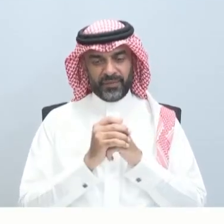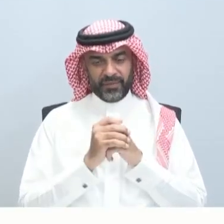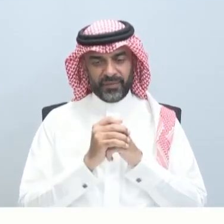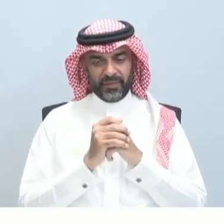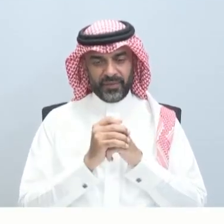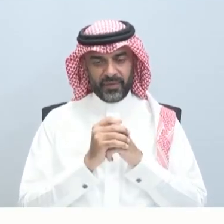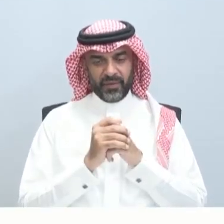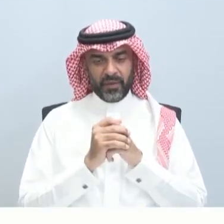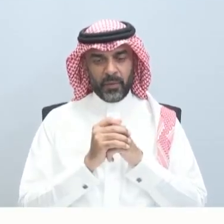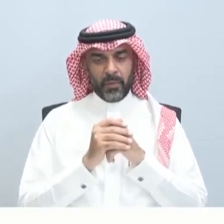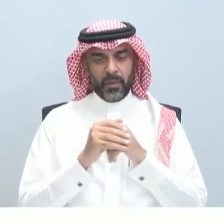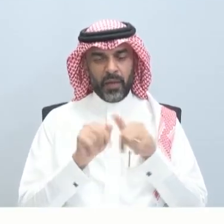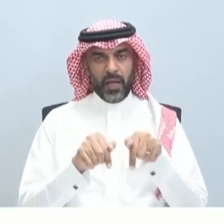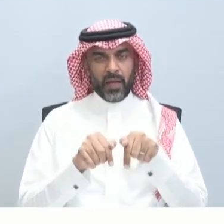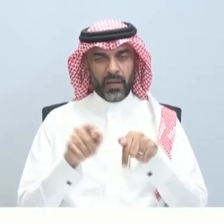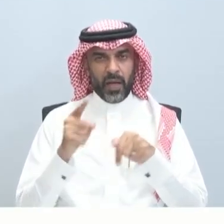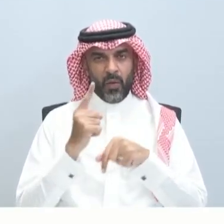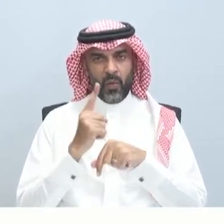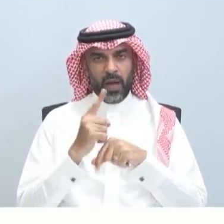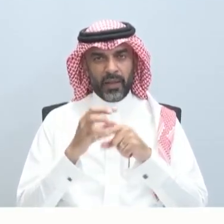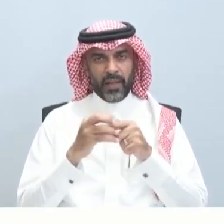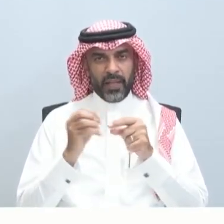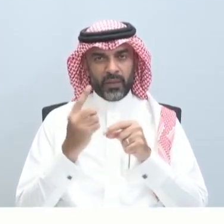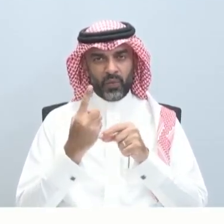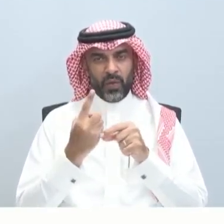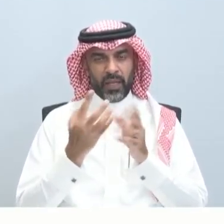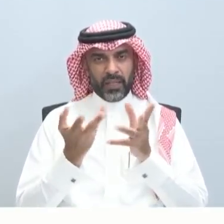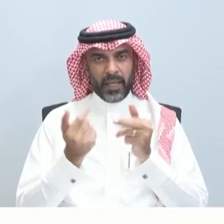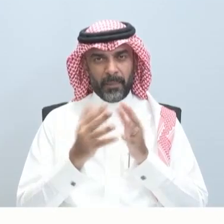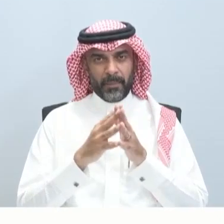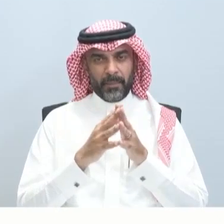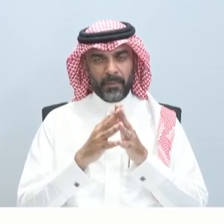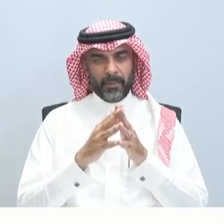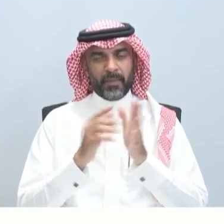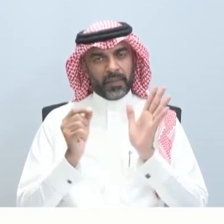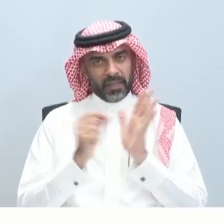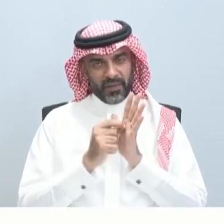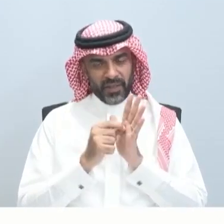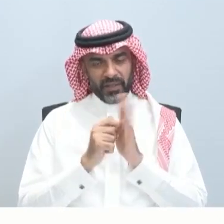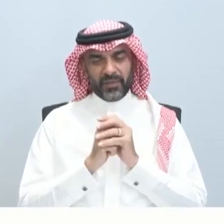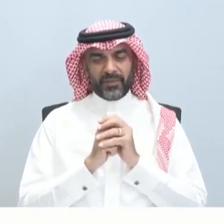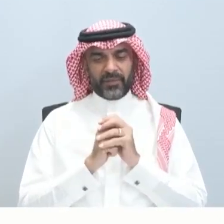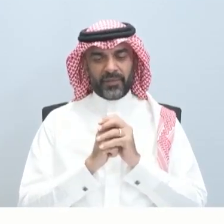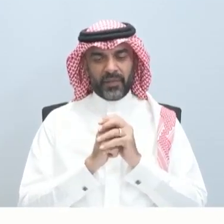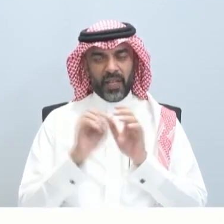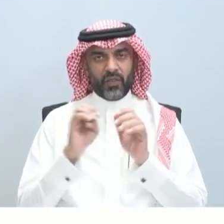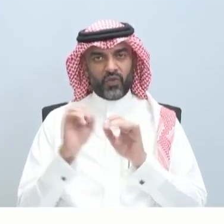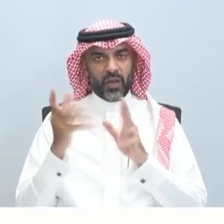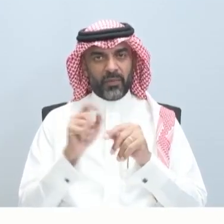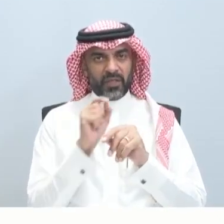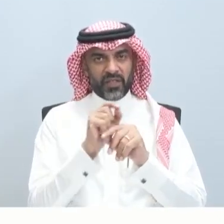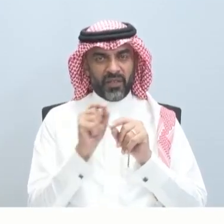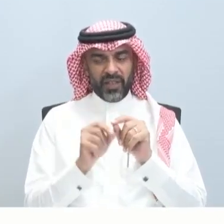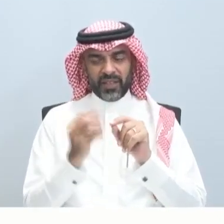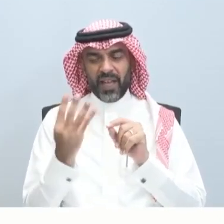ابنائي بناتي الان نطرح الاحد من الاحد واحد مطروحه منها واحد يساوي صفر اذا الاجابه هي